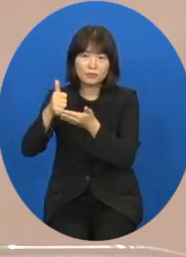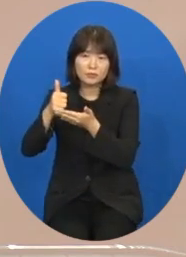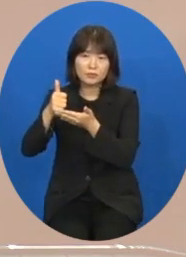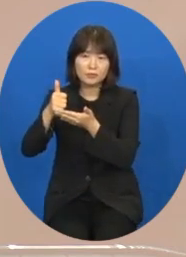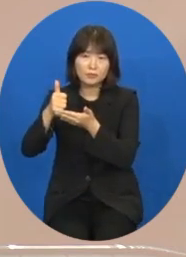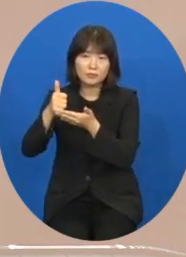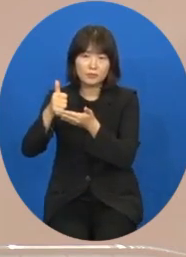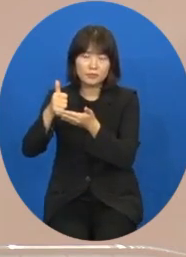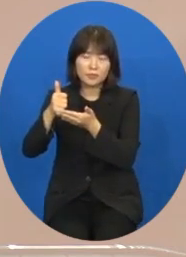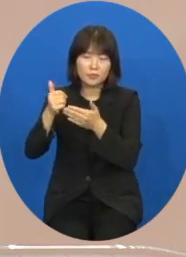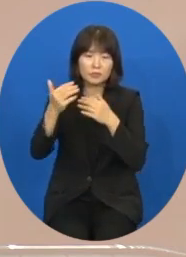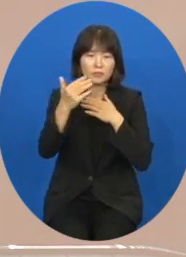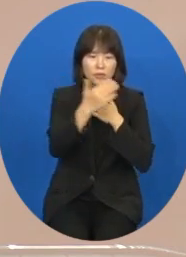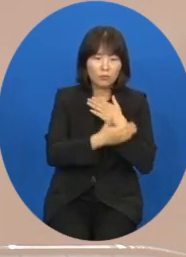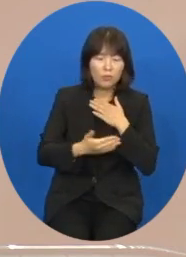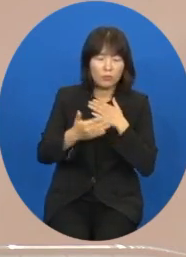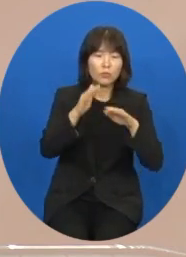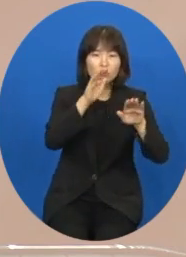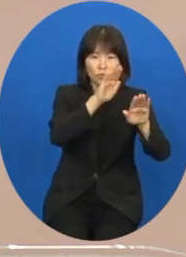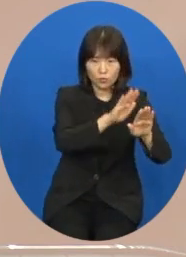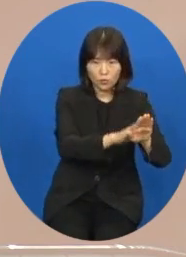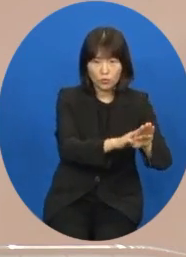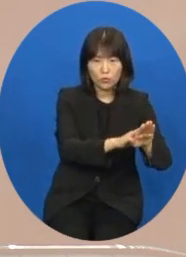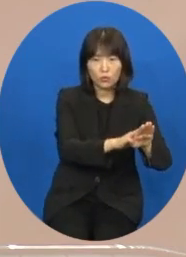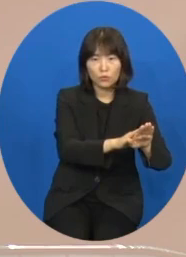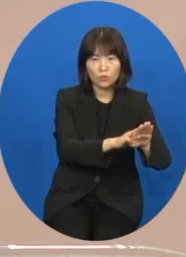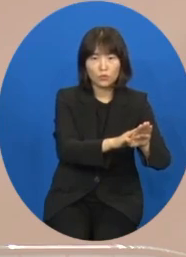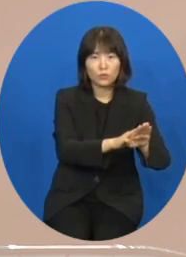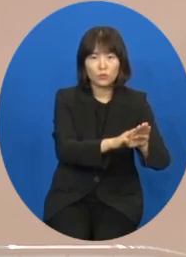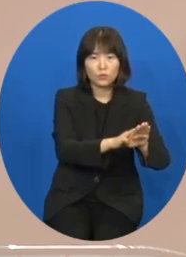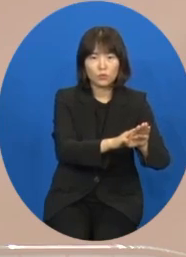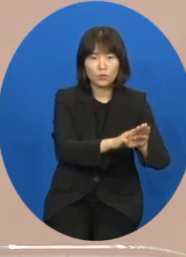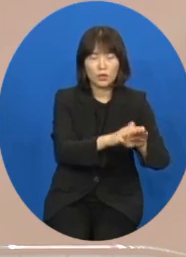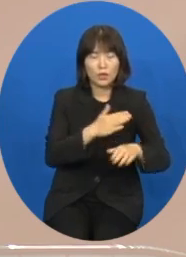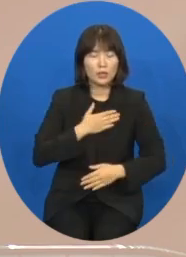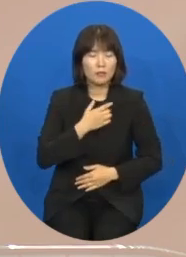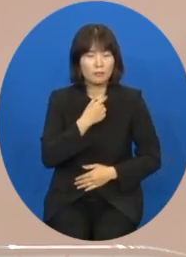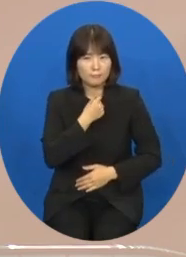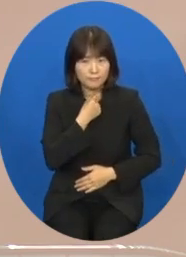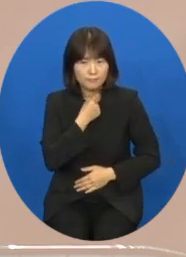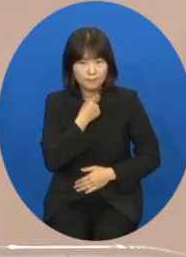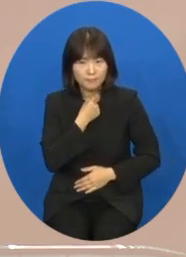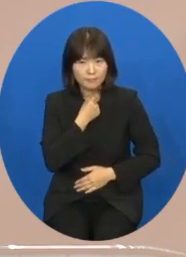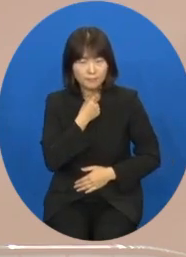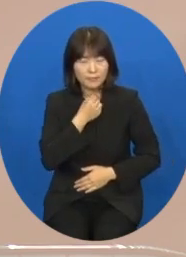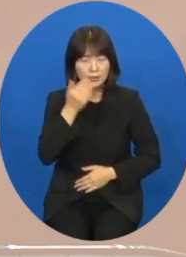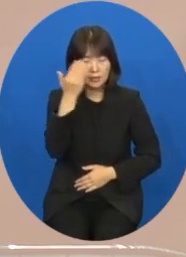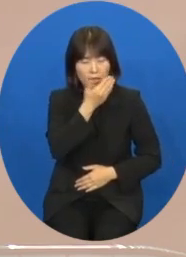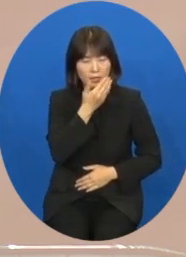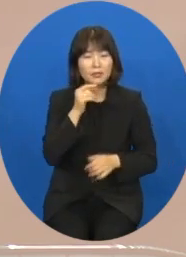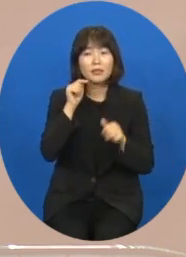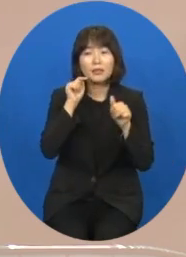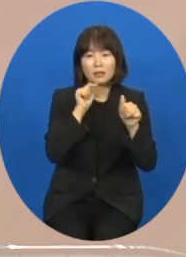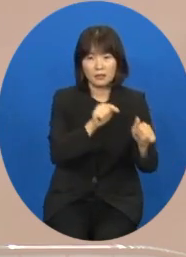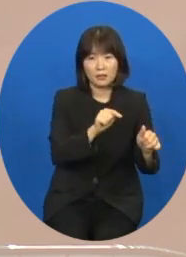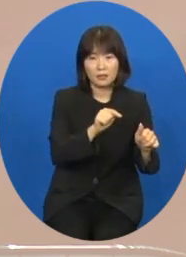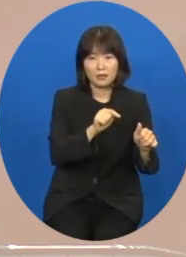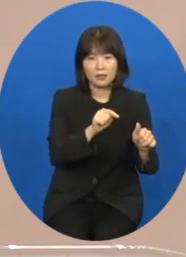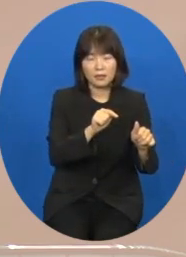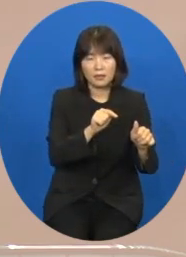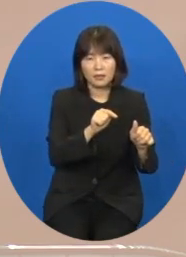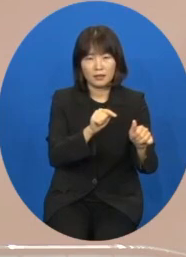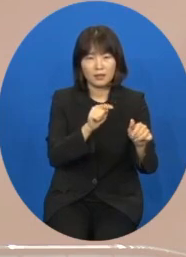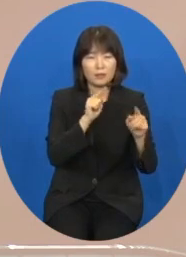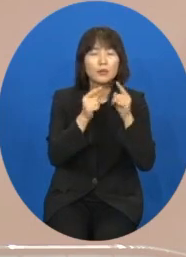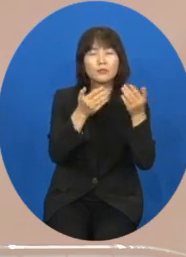그 몸에 손을 얹으시고 내가 원하노니 깨끗함을 받으라